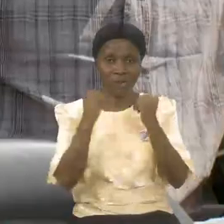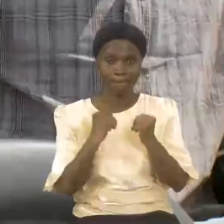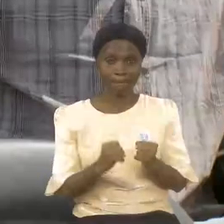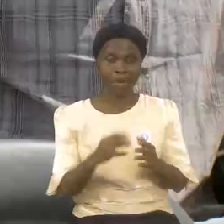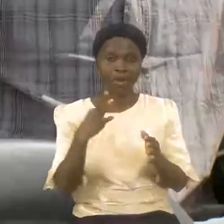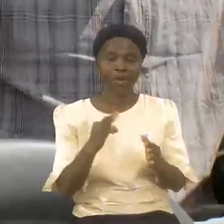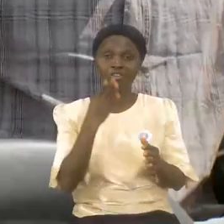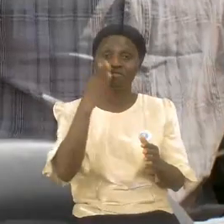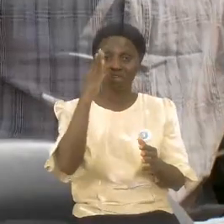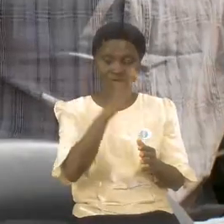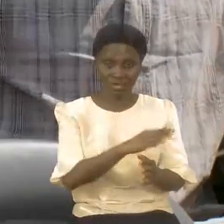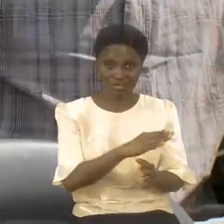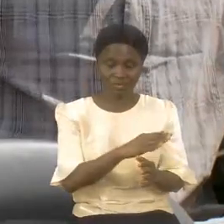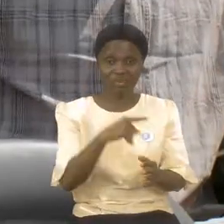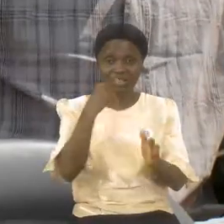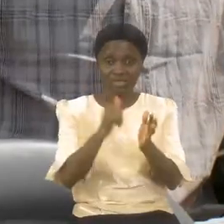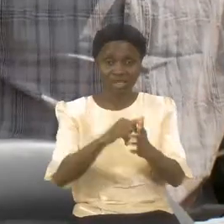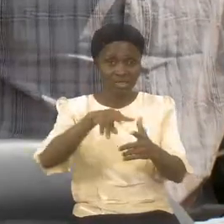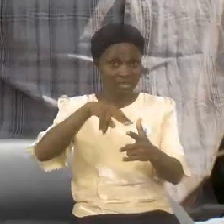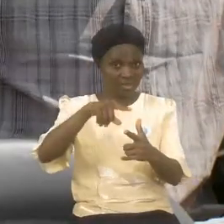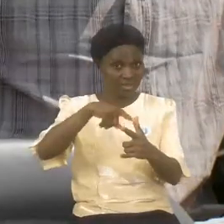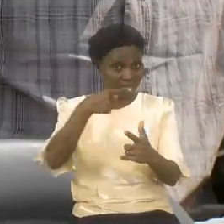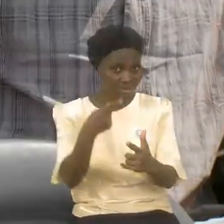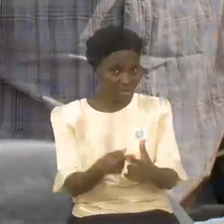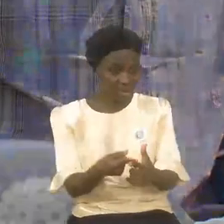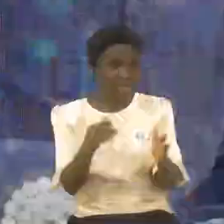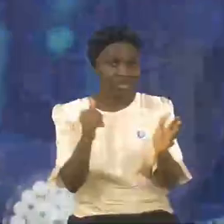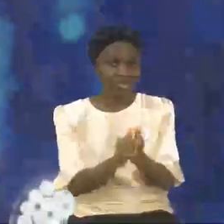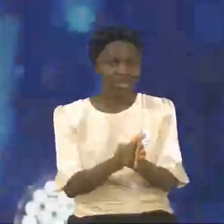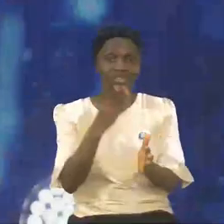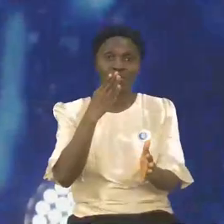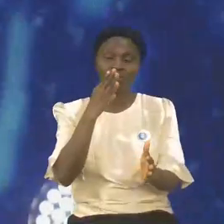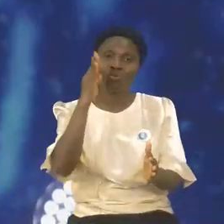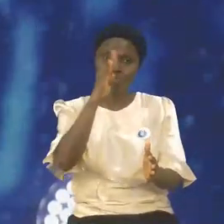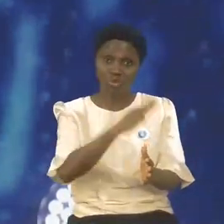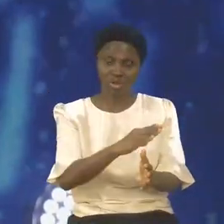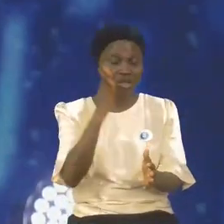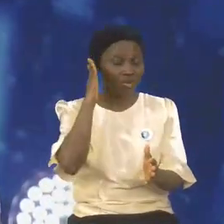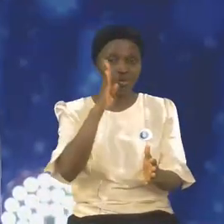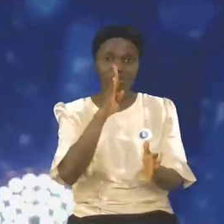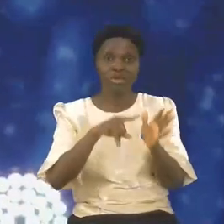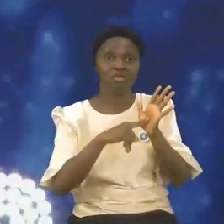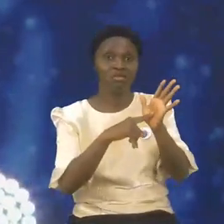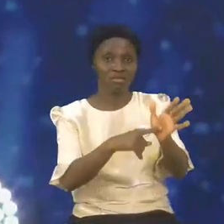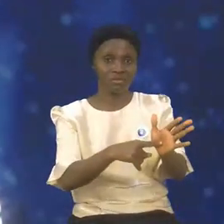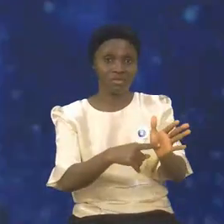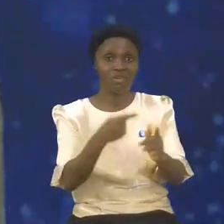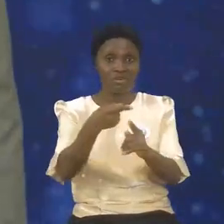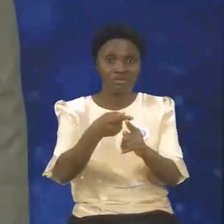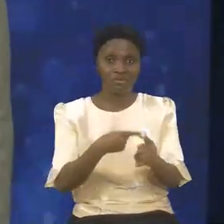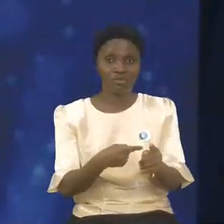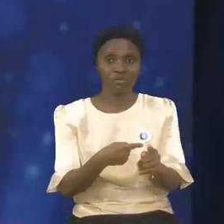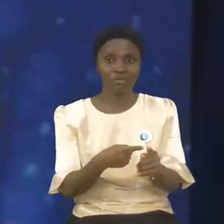du brutal de la grande manifestation de la puissance du mal et alors